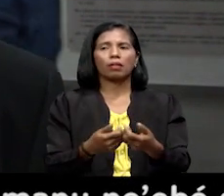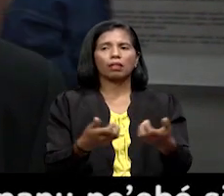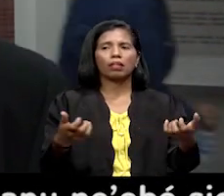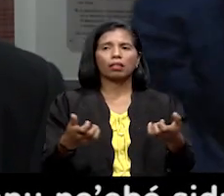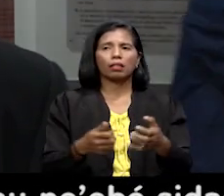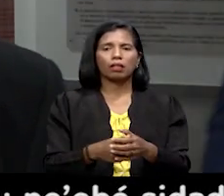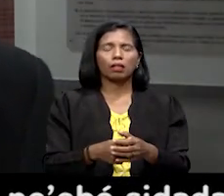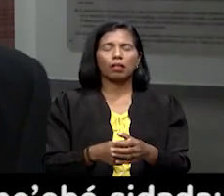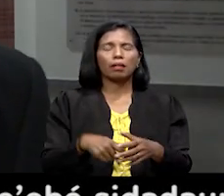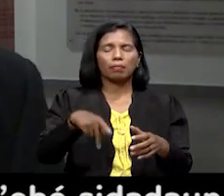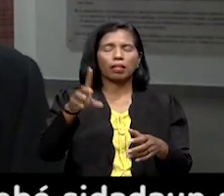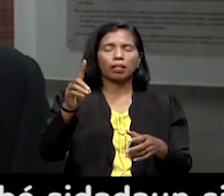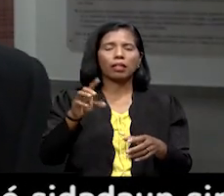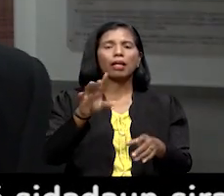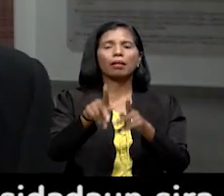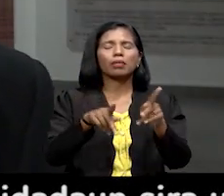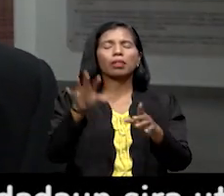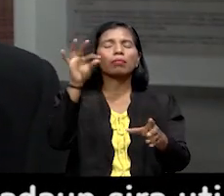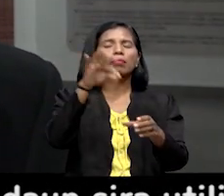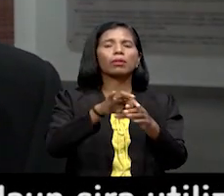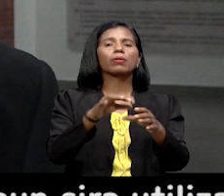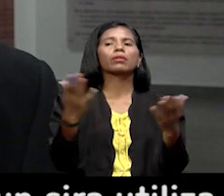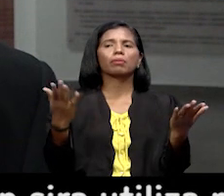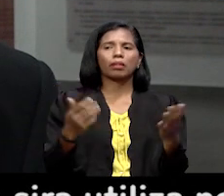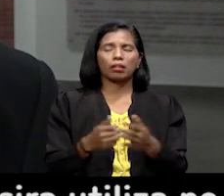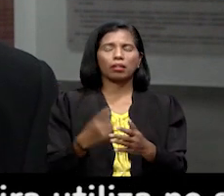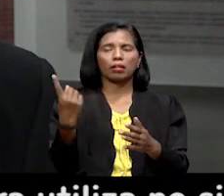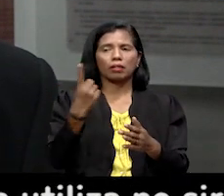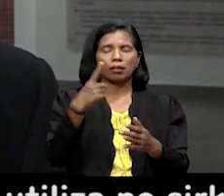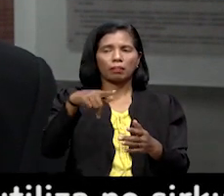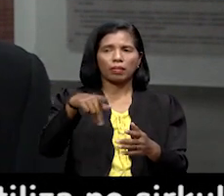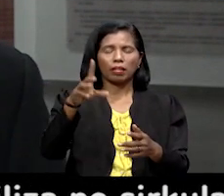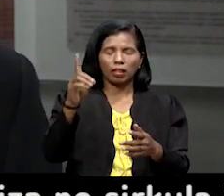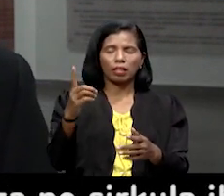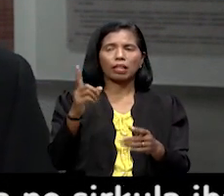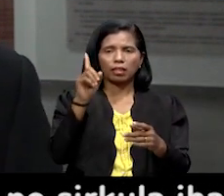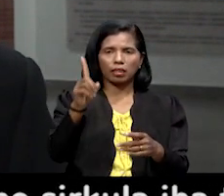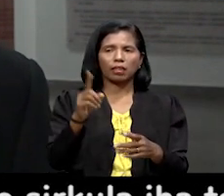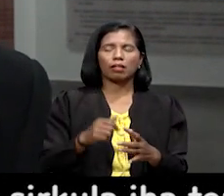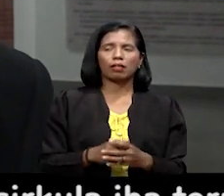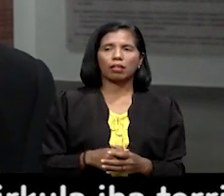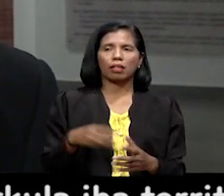MAI BEA AMI TENK SERIHILI IHDI TEDA